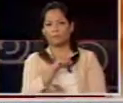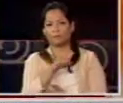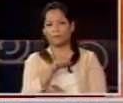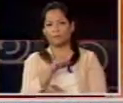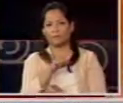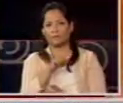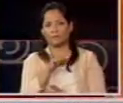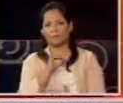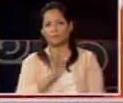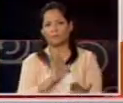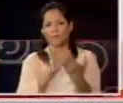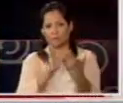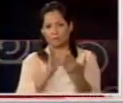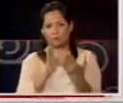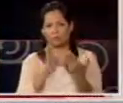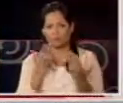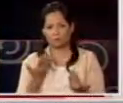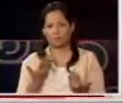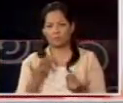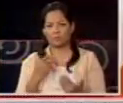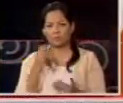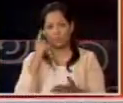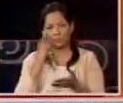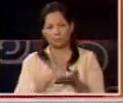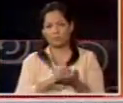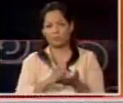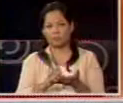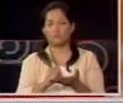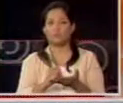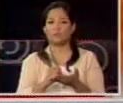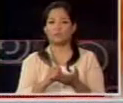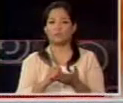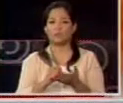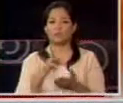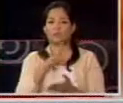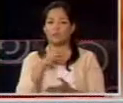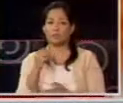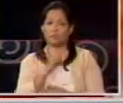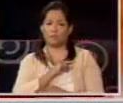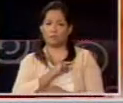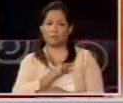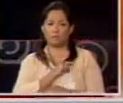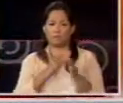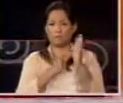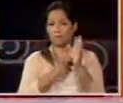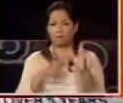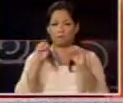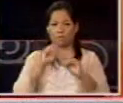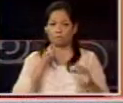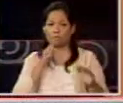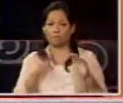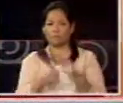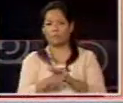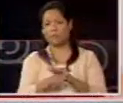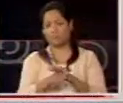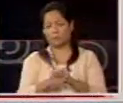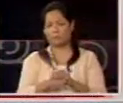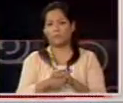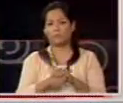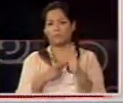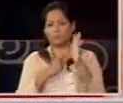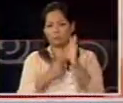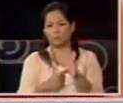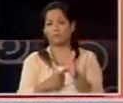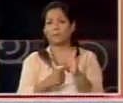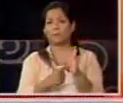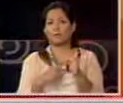hinirap po namin ngayon yung clerk of court, pati yung sheriff, para pakita ho talaga na walang tinatago dito, na pati ho ito ay transparent. At kung meron